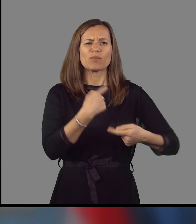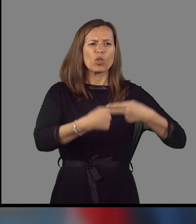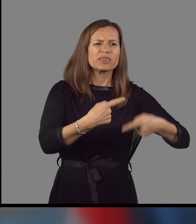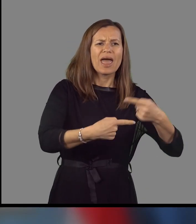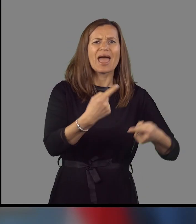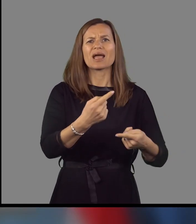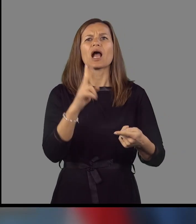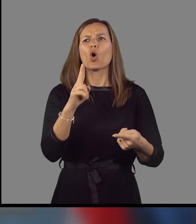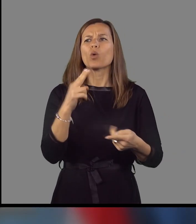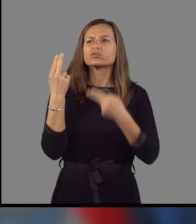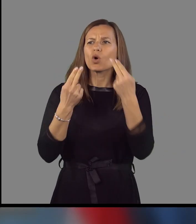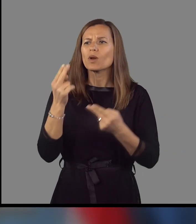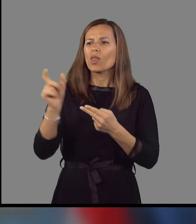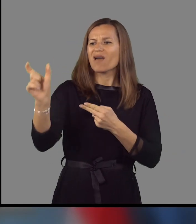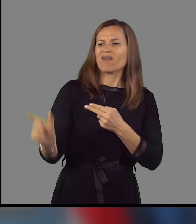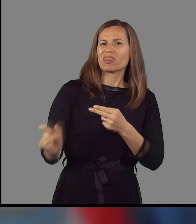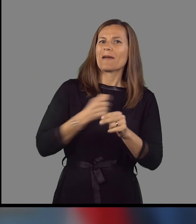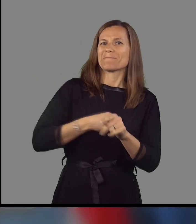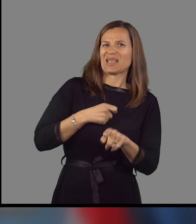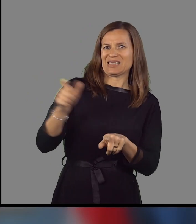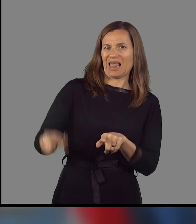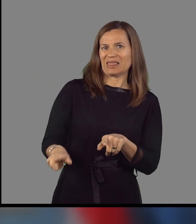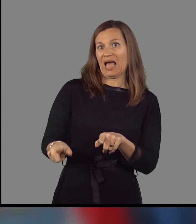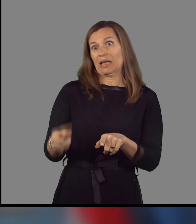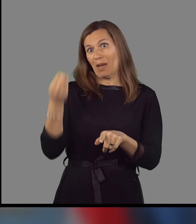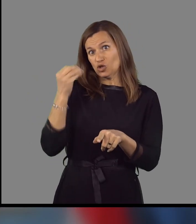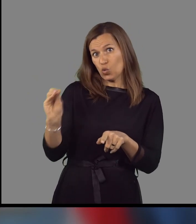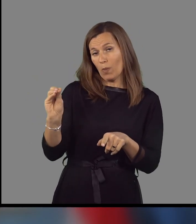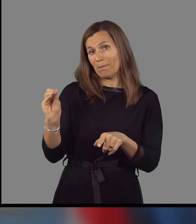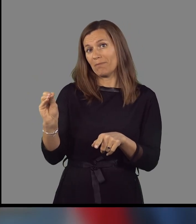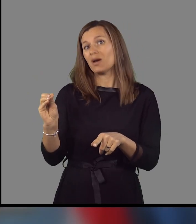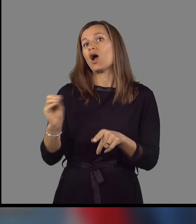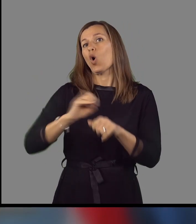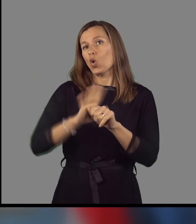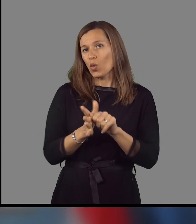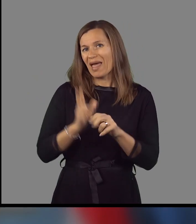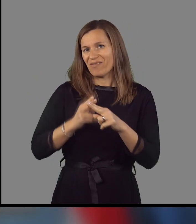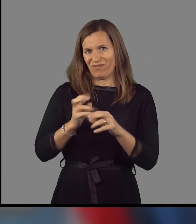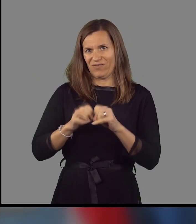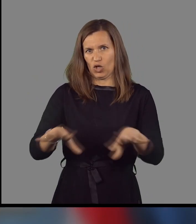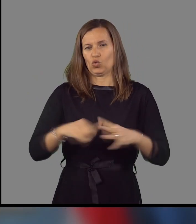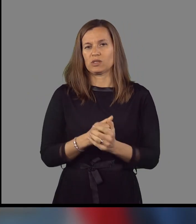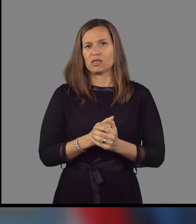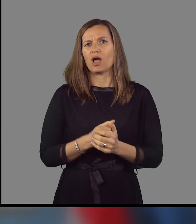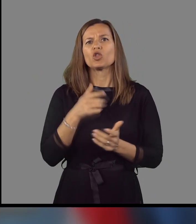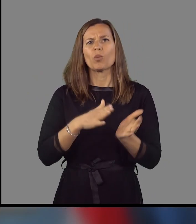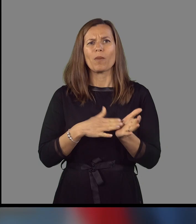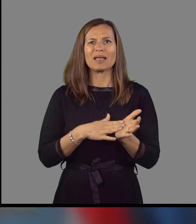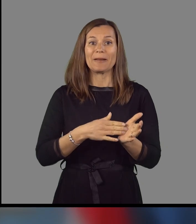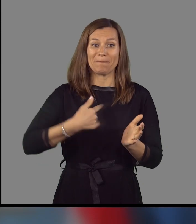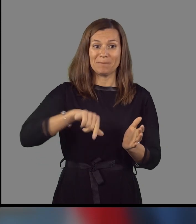obravnave pacienta z sumom na koronavirusno bolezen. To pomeni, da smo definirali, kako